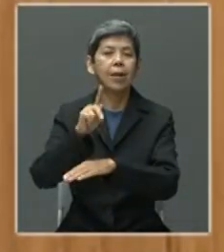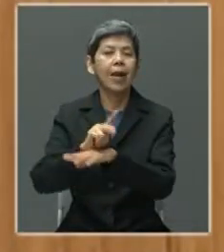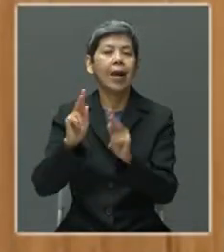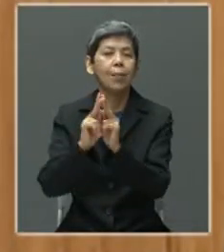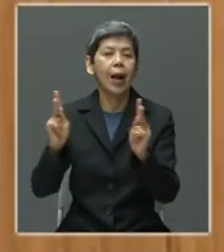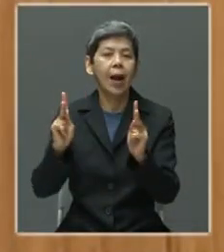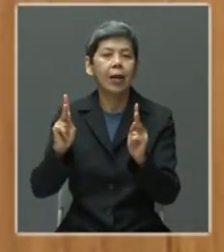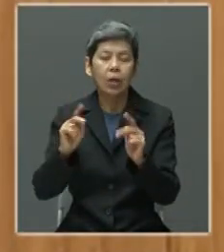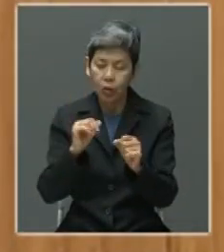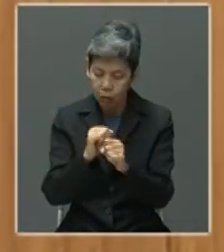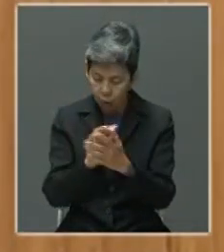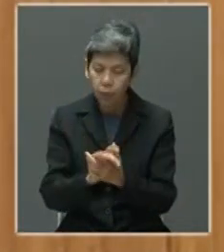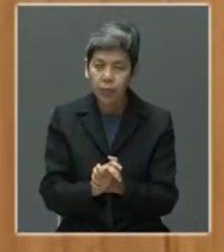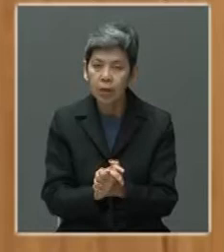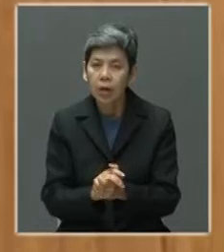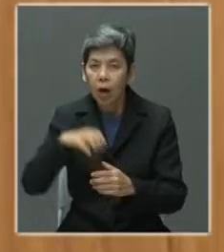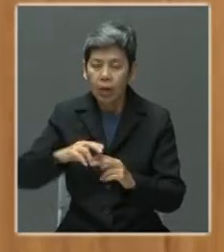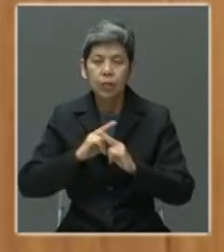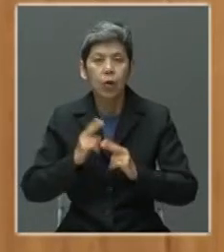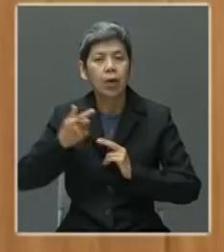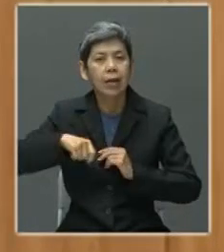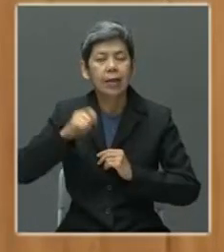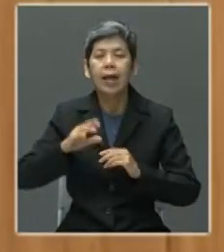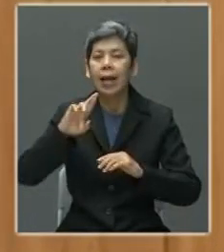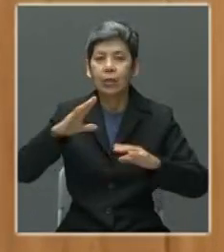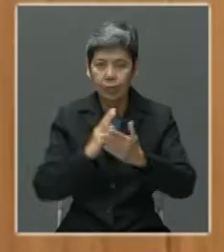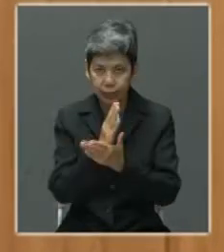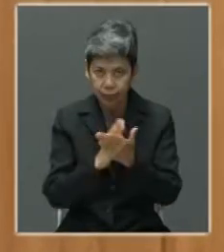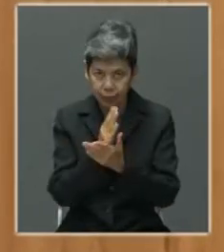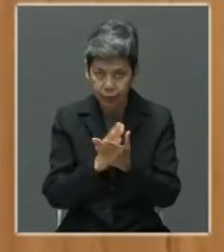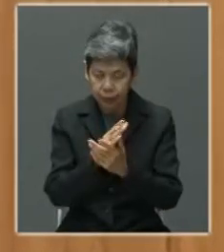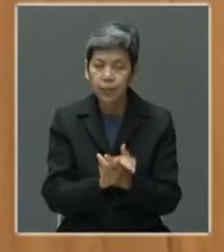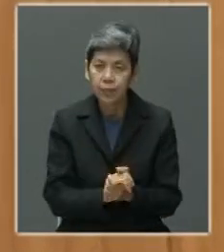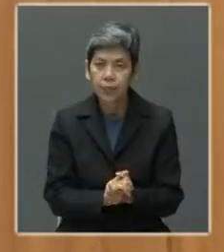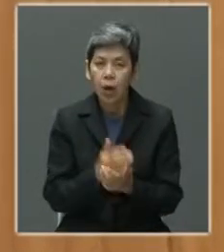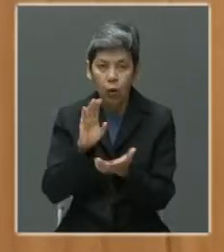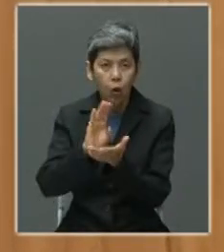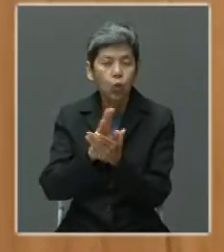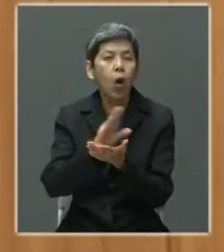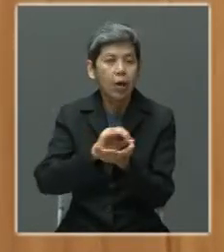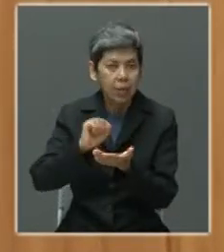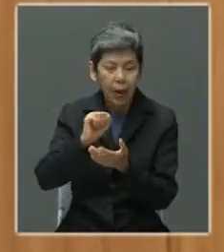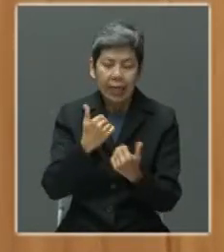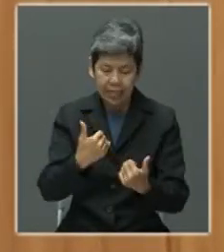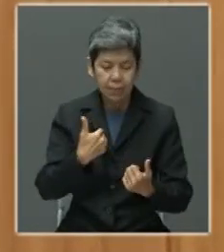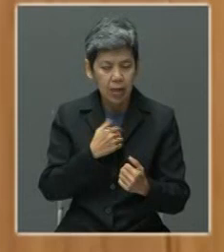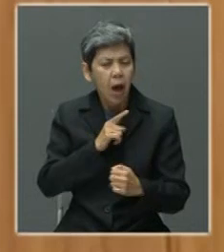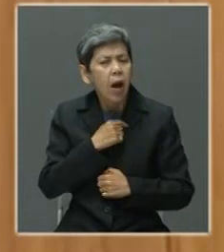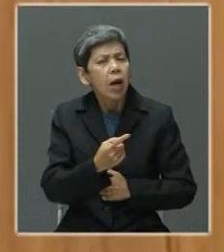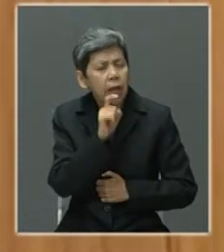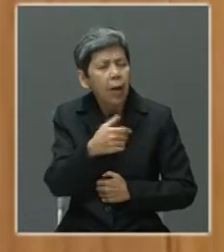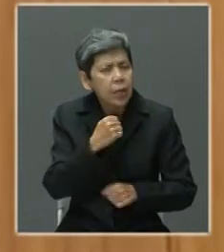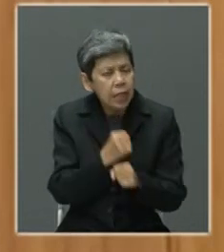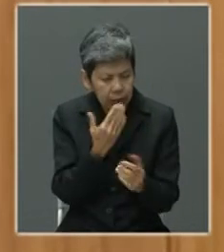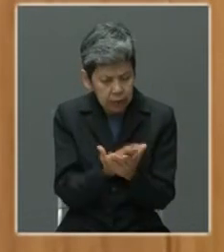รมาธิการกิจการศาลองค์กรอิสระอัยการรัฐวิสาหกิจองค์การมหาชนและกองทุนของสภาที่บอกว่าให้ตอบคำถามเกี่ยวกับ